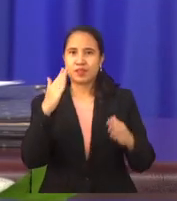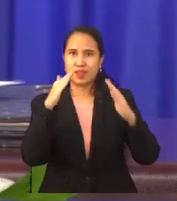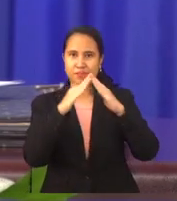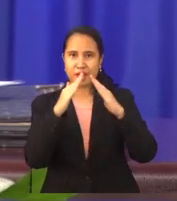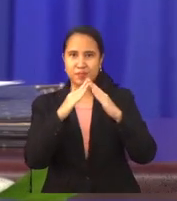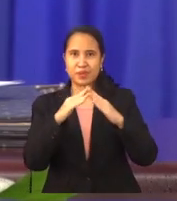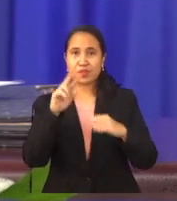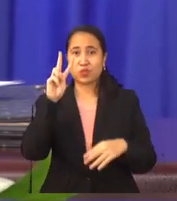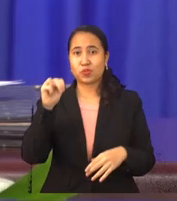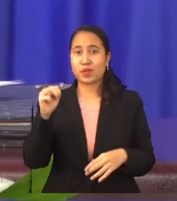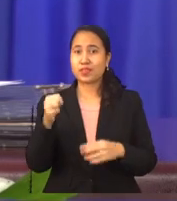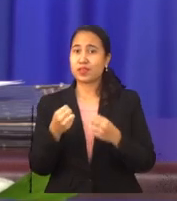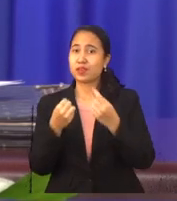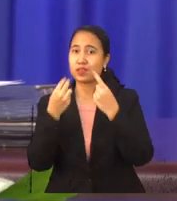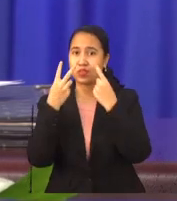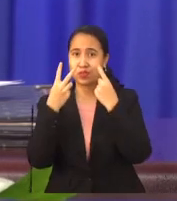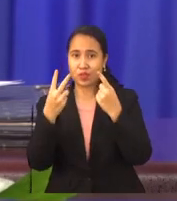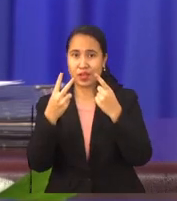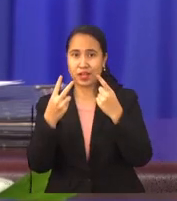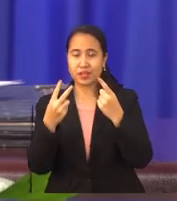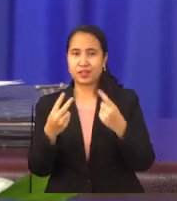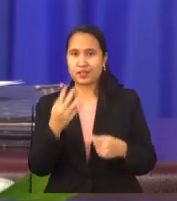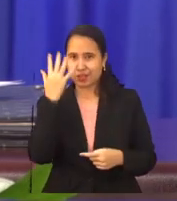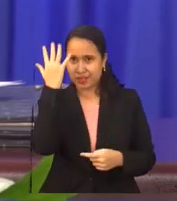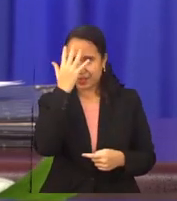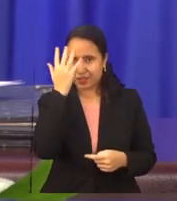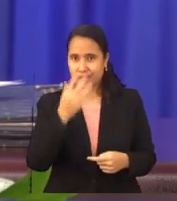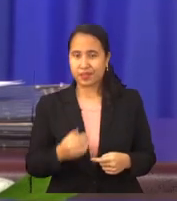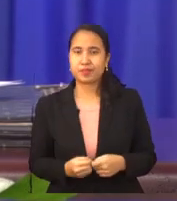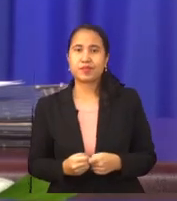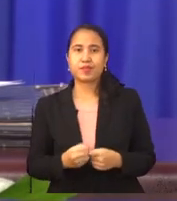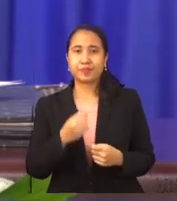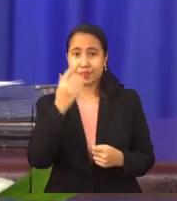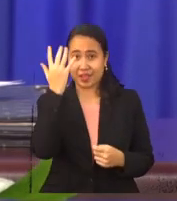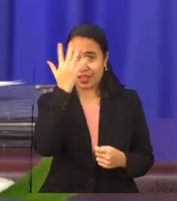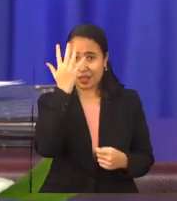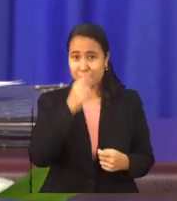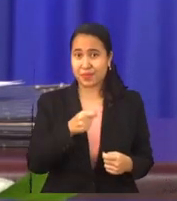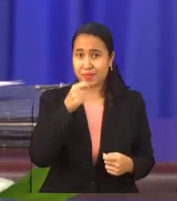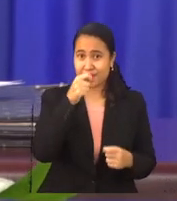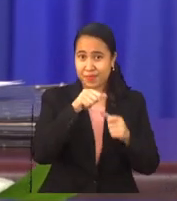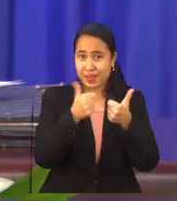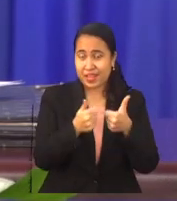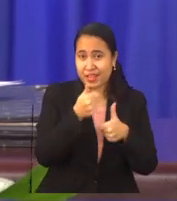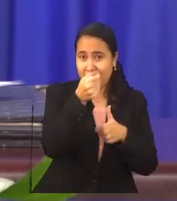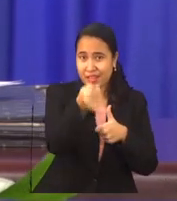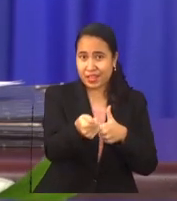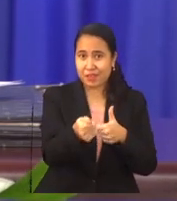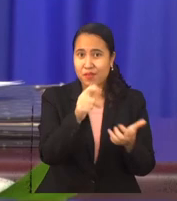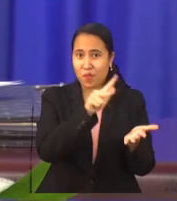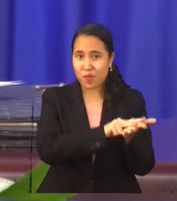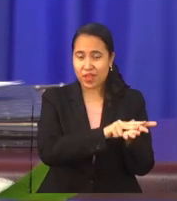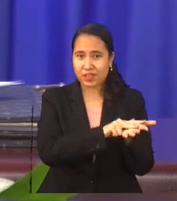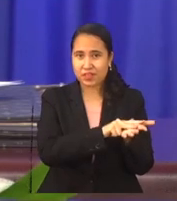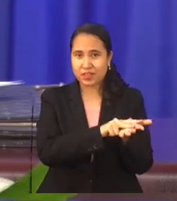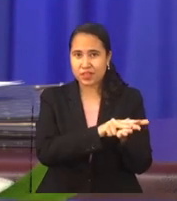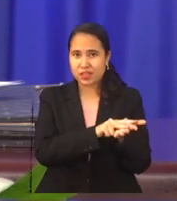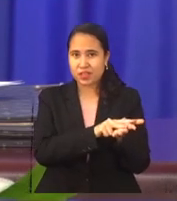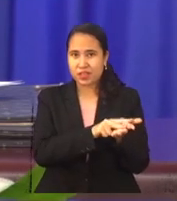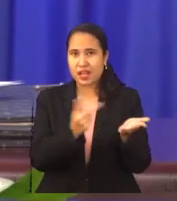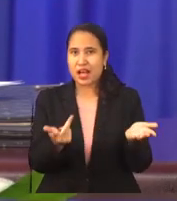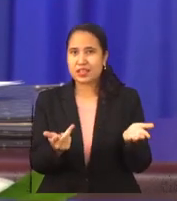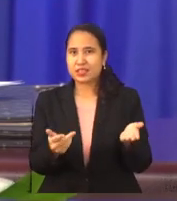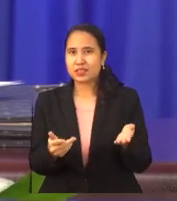2012 houdende wijziging van de Amnestiewet 1989 verenigbaar met de artikelen 2 en 14 van